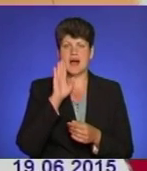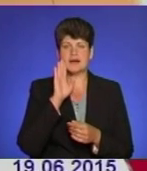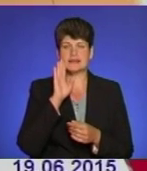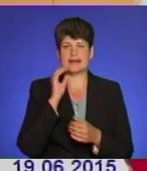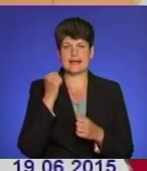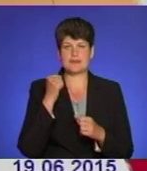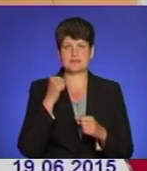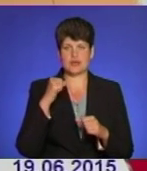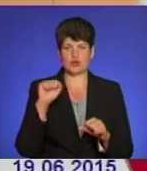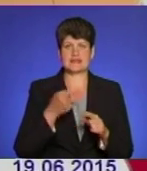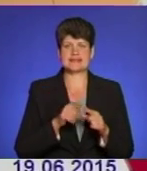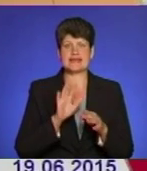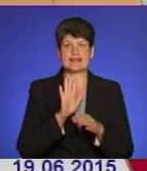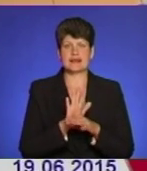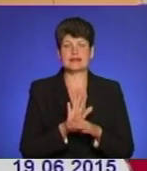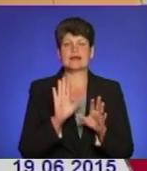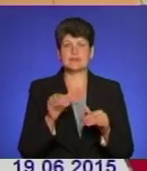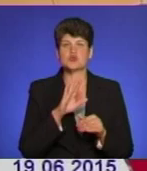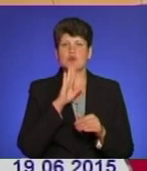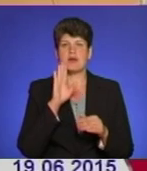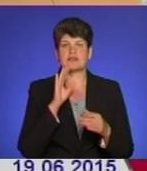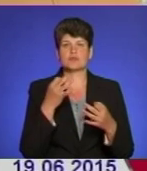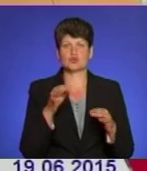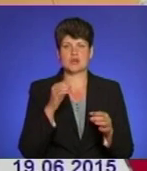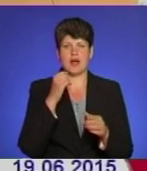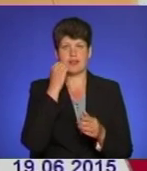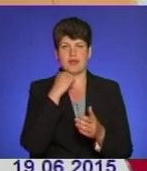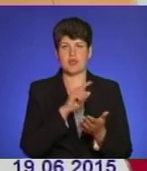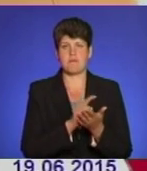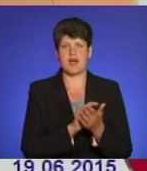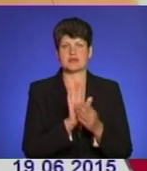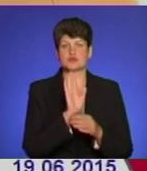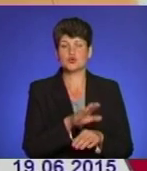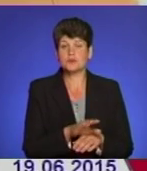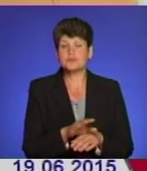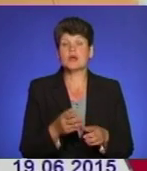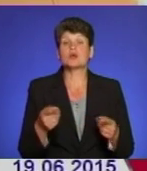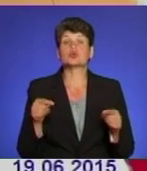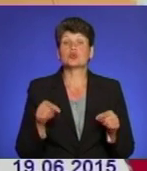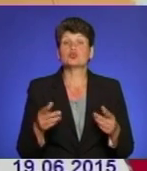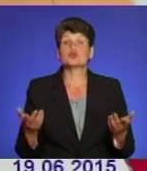цей наказ, і хай би вже ту матір відпускали на пенсію. Тому що